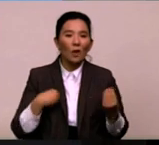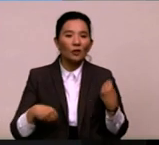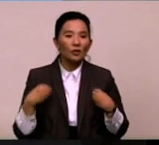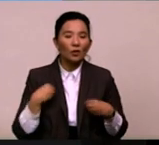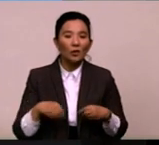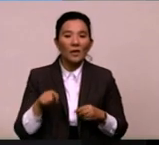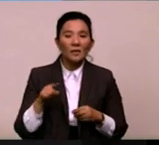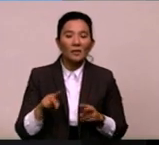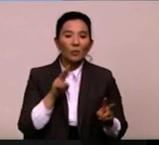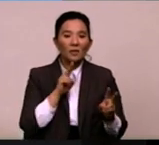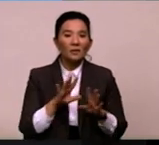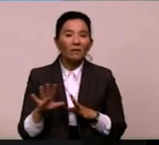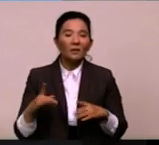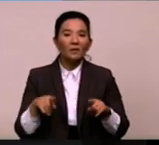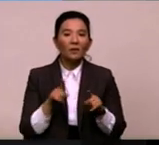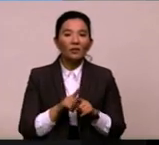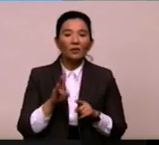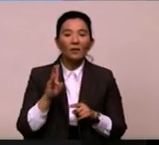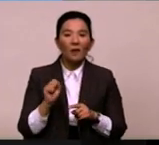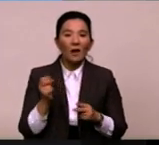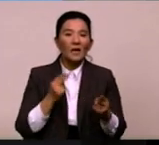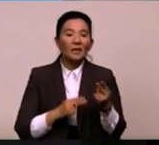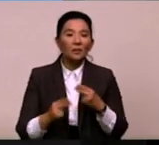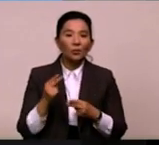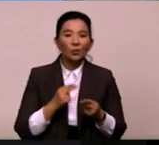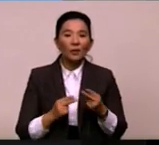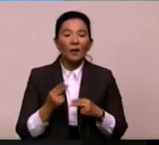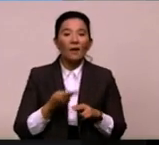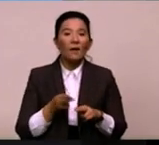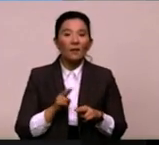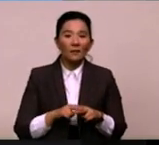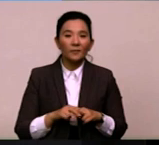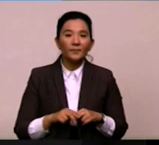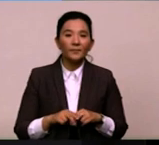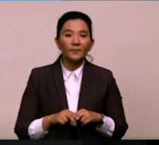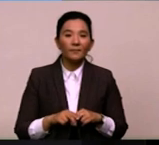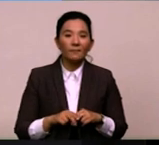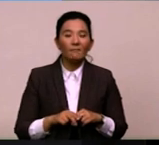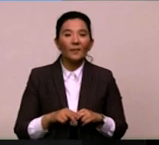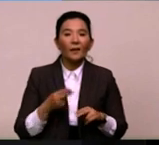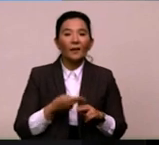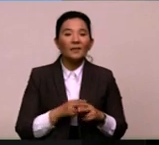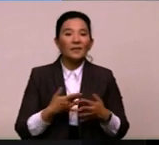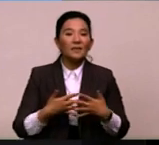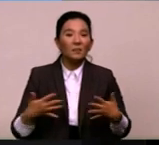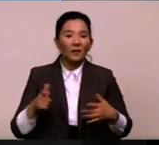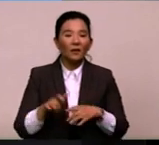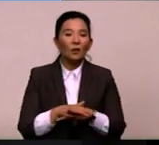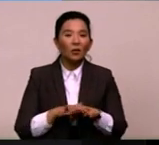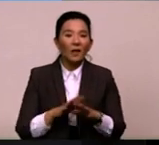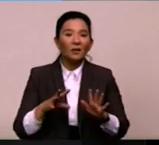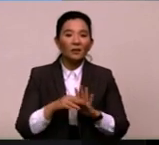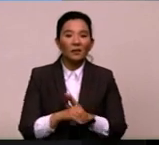Здесь представлены на рисунках это типы народностей,